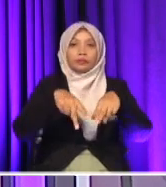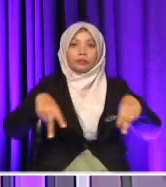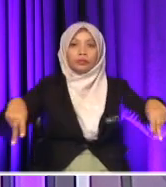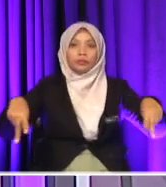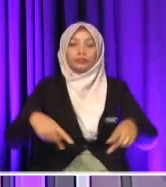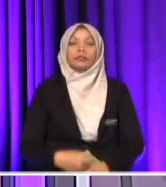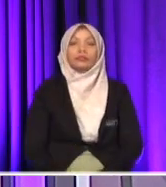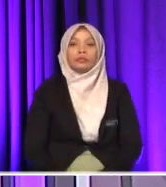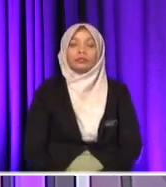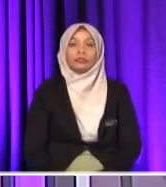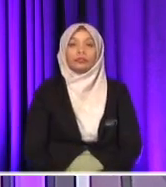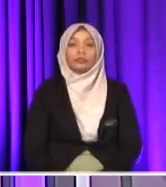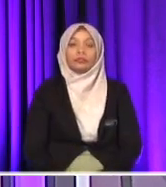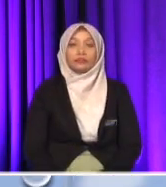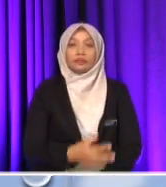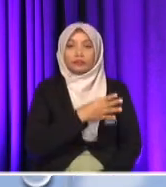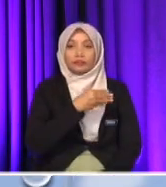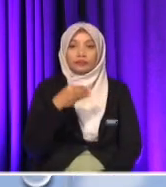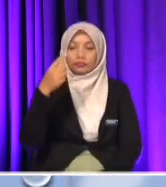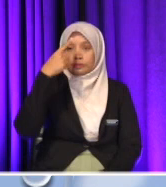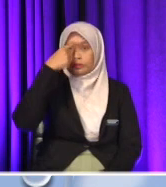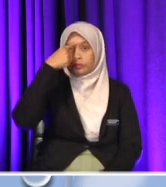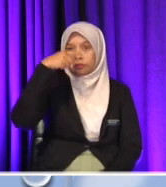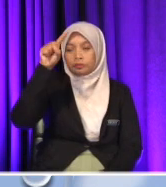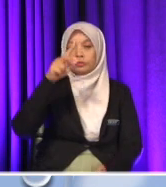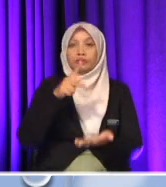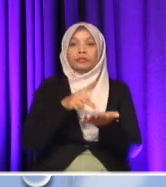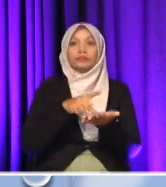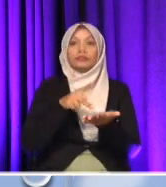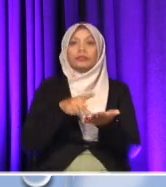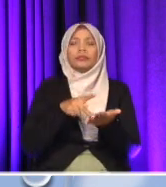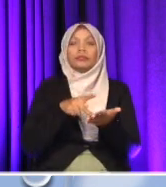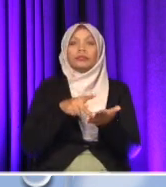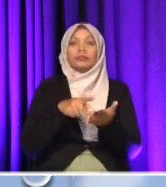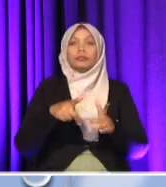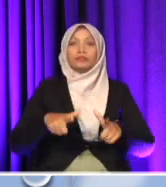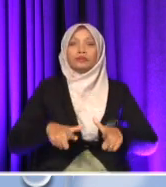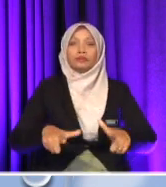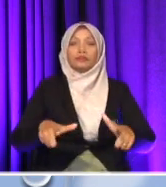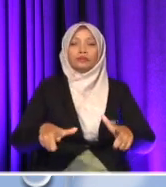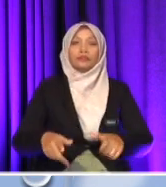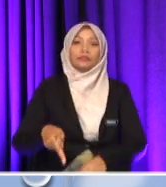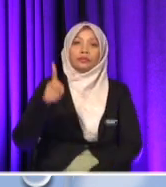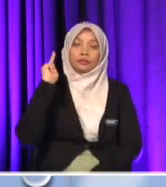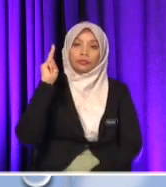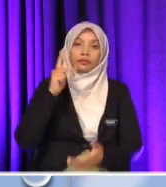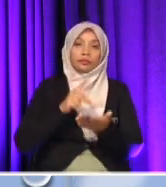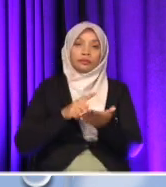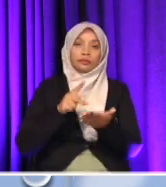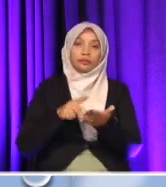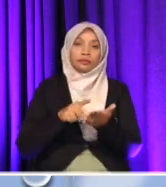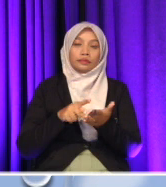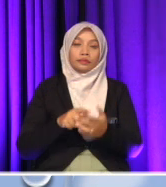dia sama. Okey, dan untuk kiraan untuk lita pemuat, dia terbalik dengan kiraan